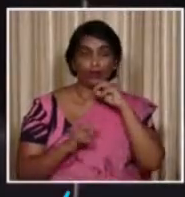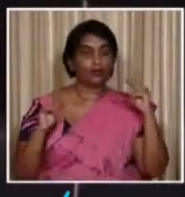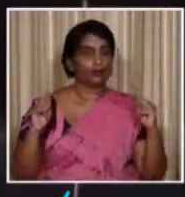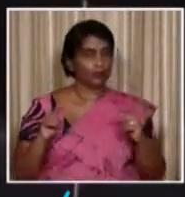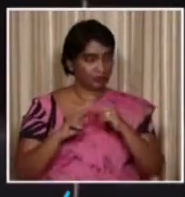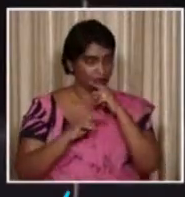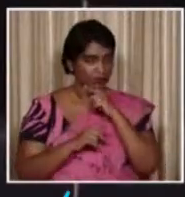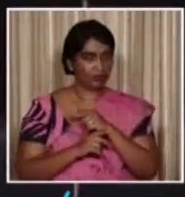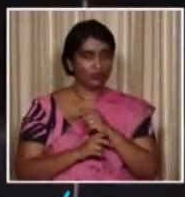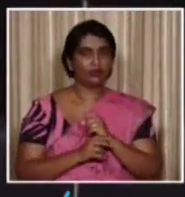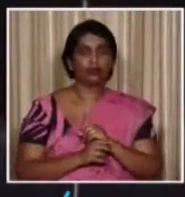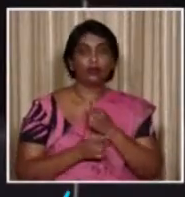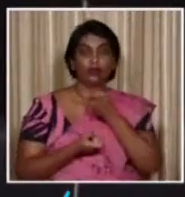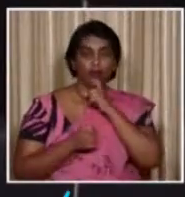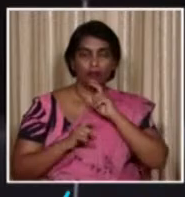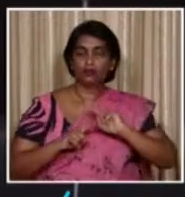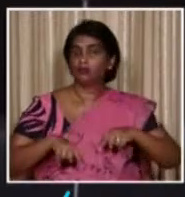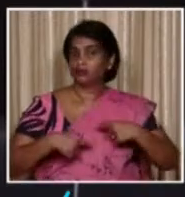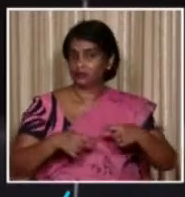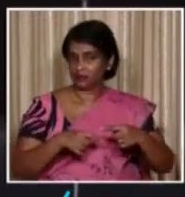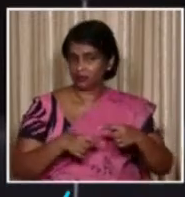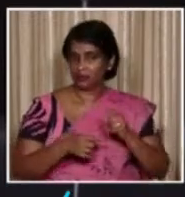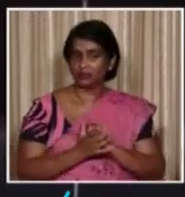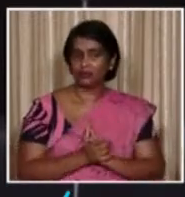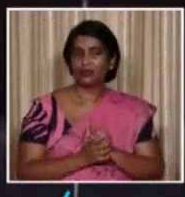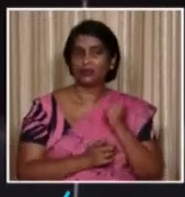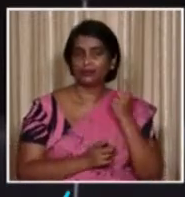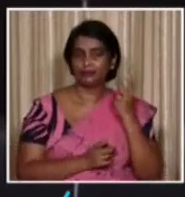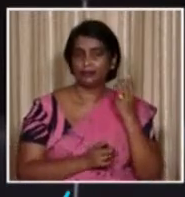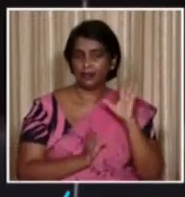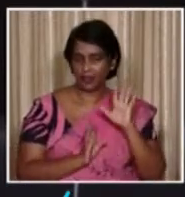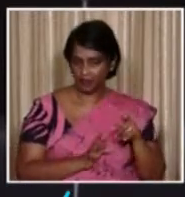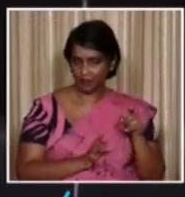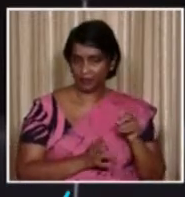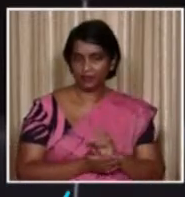ශ්‍රේෂ්ඨාධිකරණයේ නඩු විභාග කීපයක්